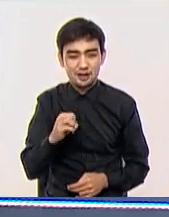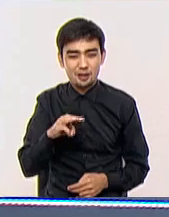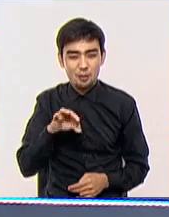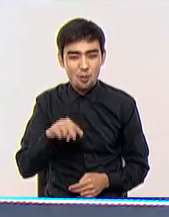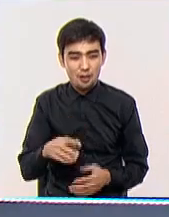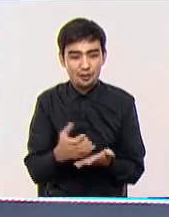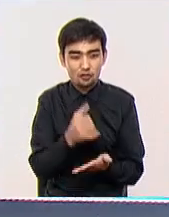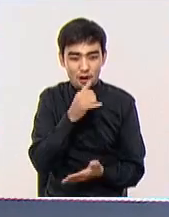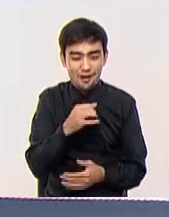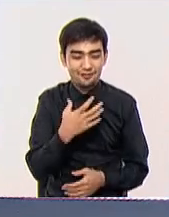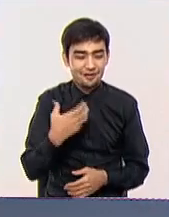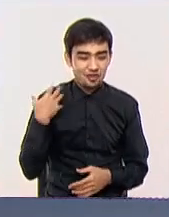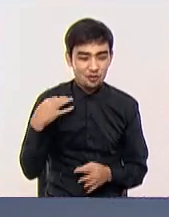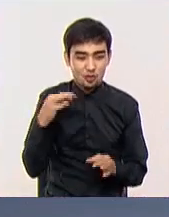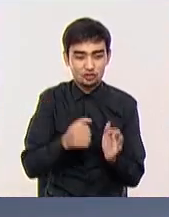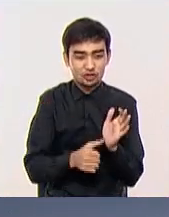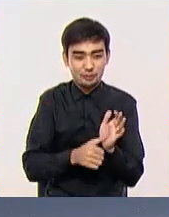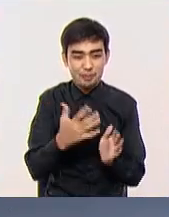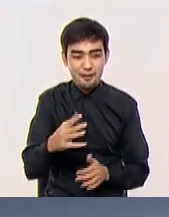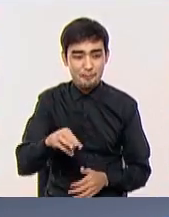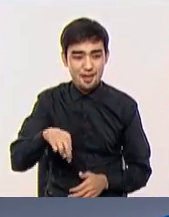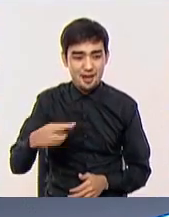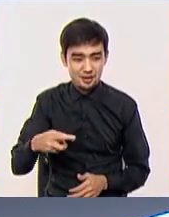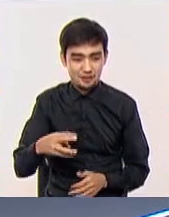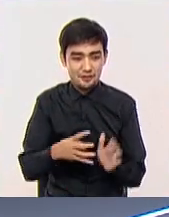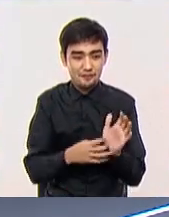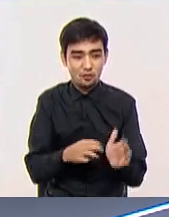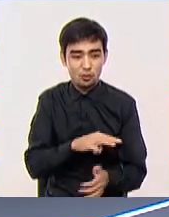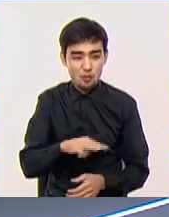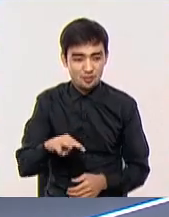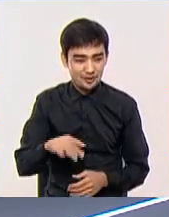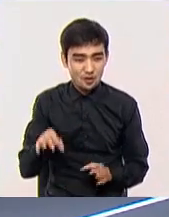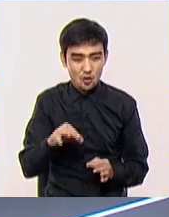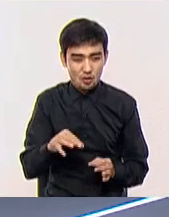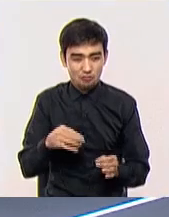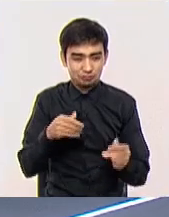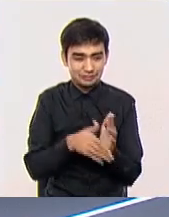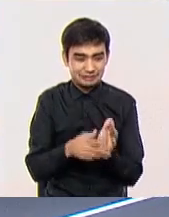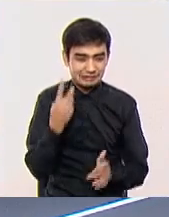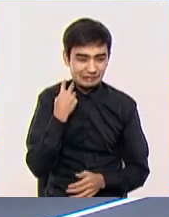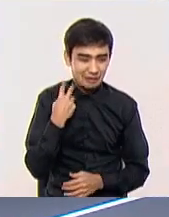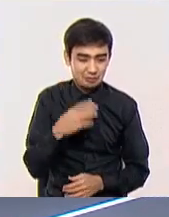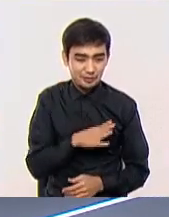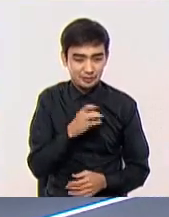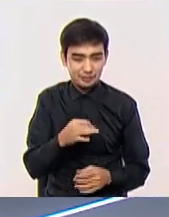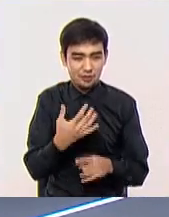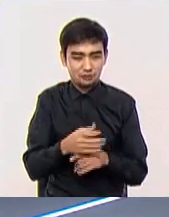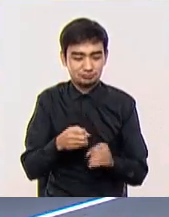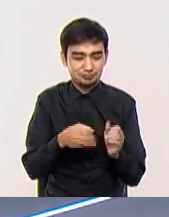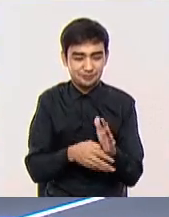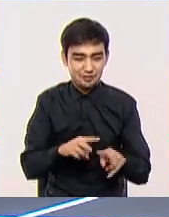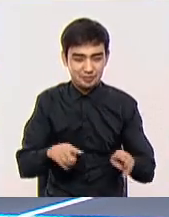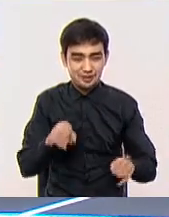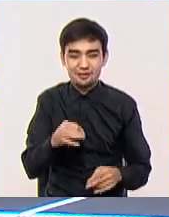ЕСқа фармация басшылығы 65 миллиард 900 миллион теңгені мақсатсыз жұмсап далаға шашқан. Ал